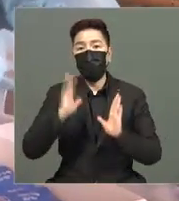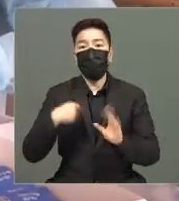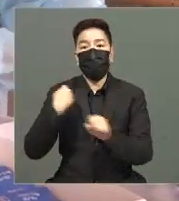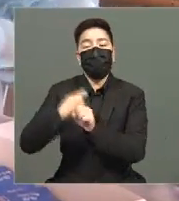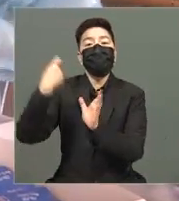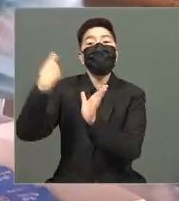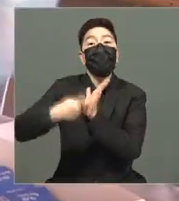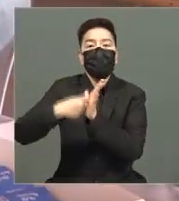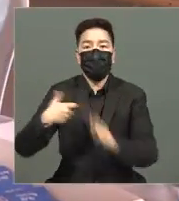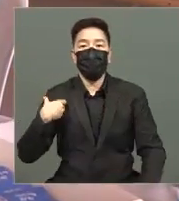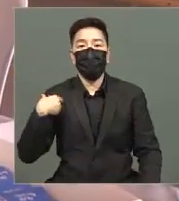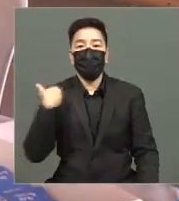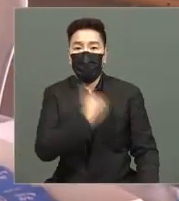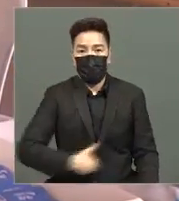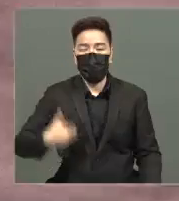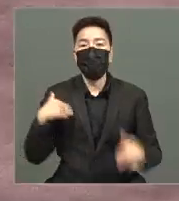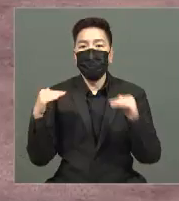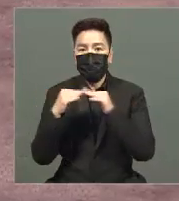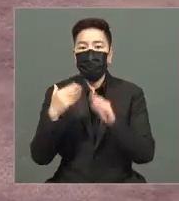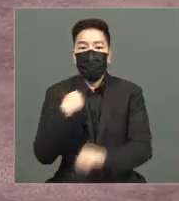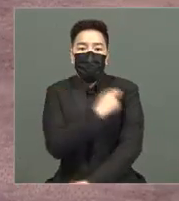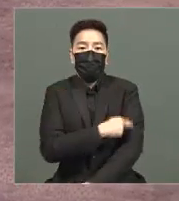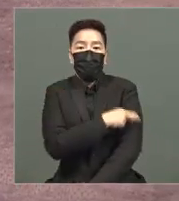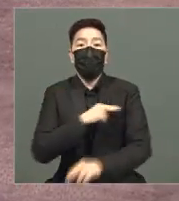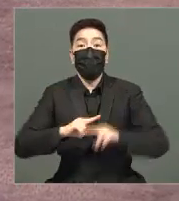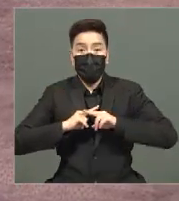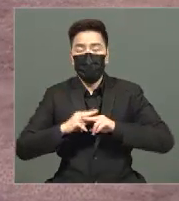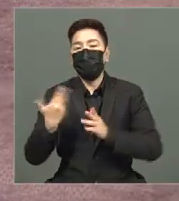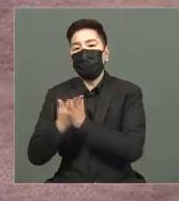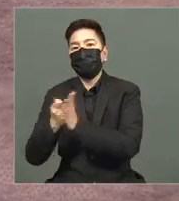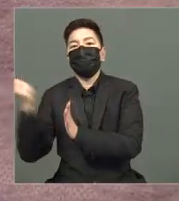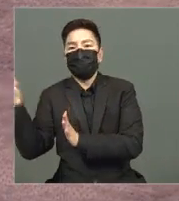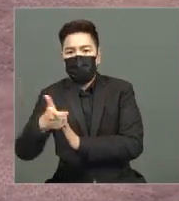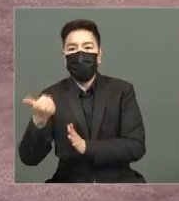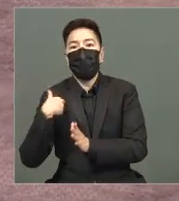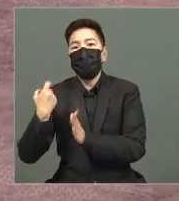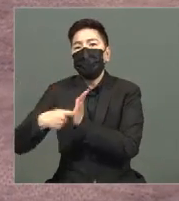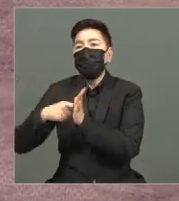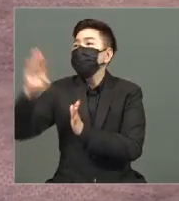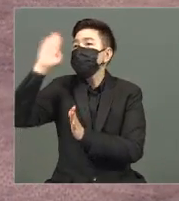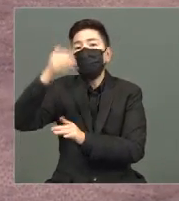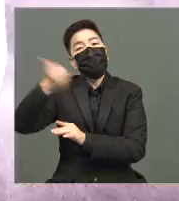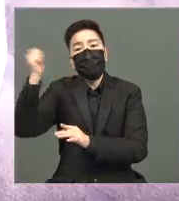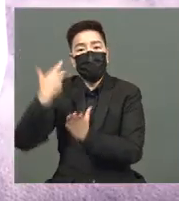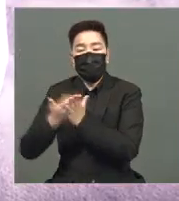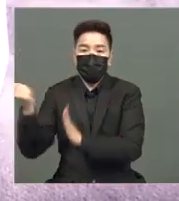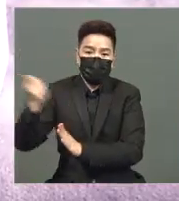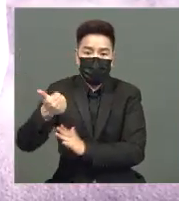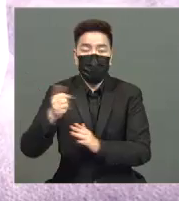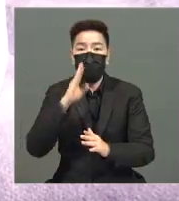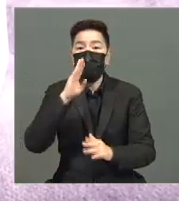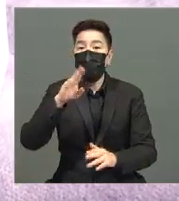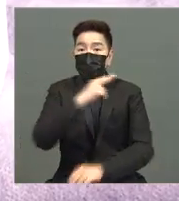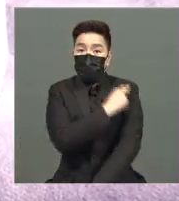ทำประกันสุขภาพอันนี้มันก็สามารถใช้สิทธ์อันนี้ได้เหมือนกันนะคะสำหรับประกันสุขภาพค่ะสำหรับการจะเข้ารับบริการในโรงพยาบาล